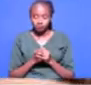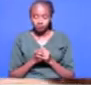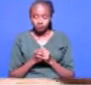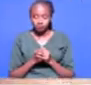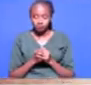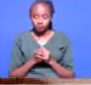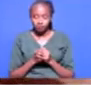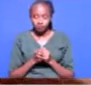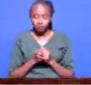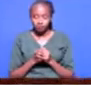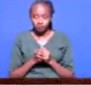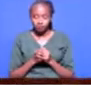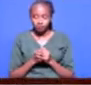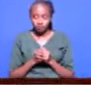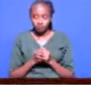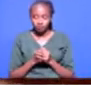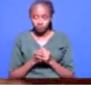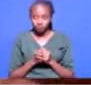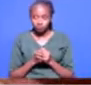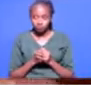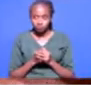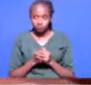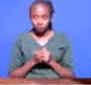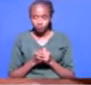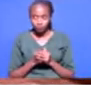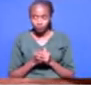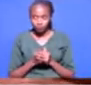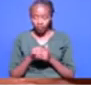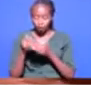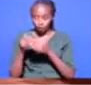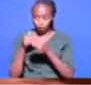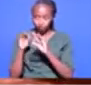Tuendelee tafadhali, endelee tafadhali. Just the immediate family.